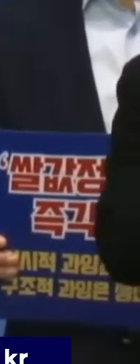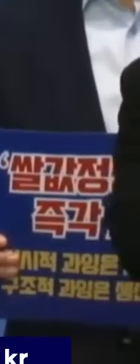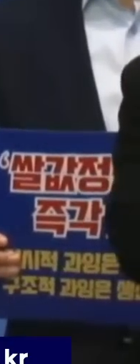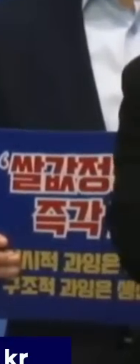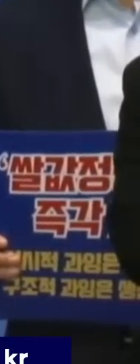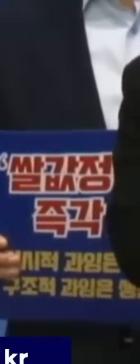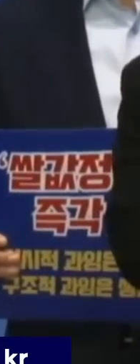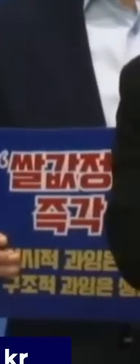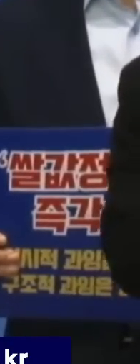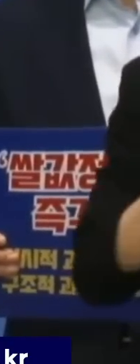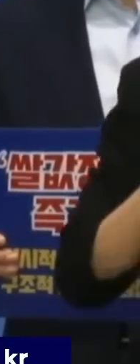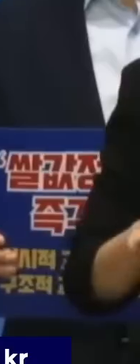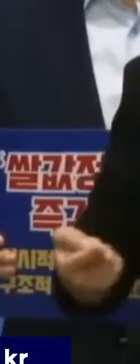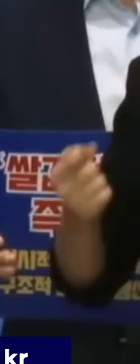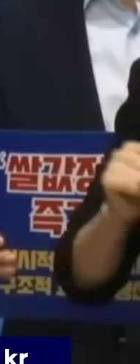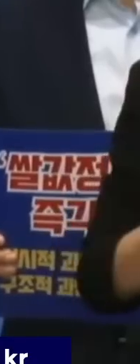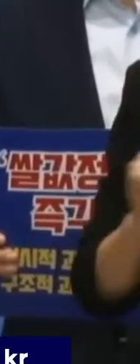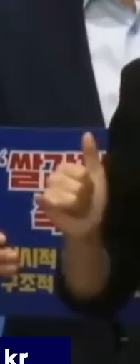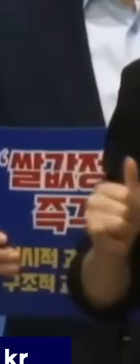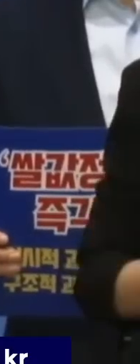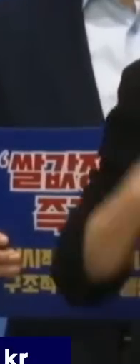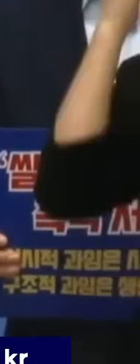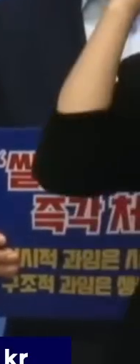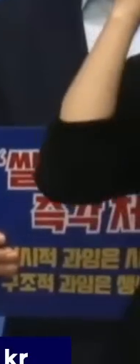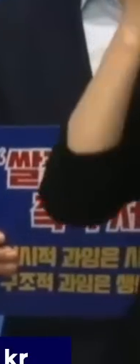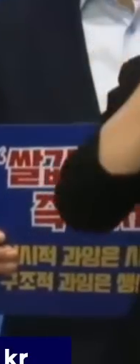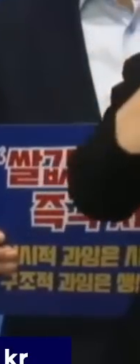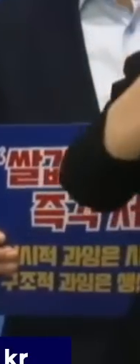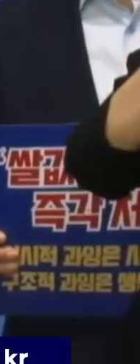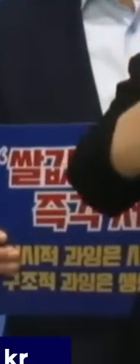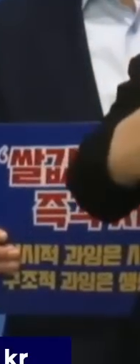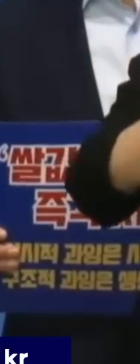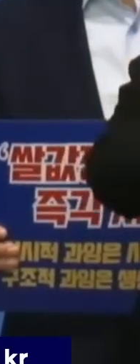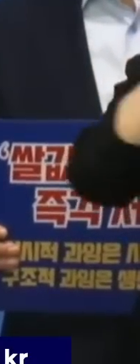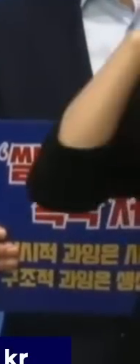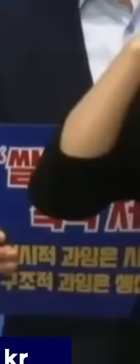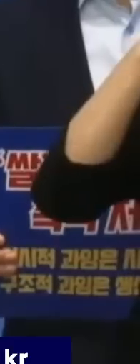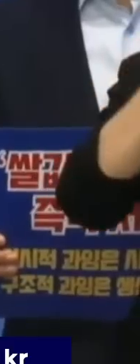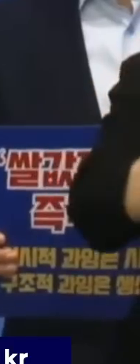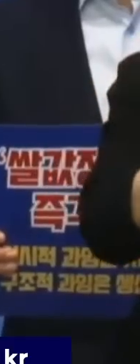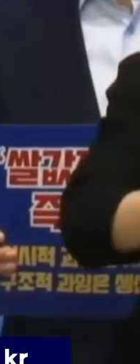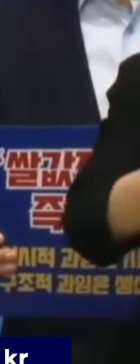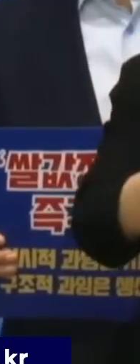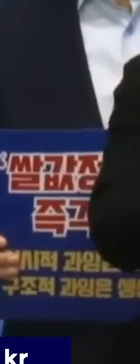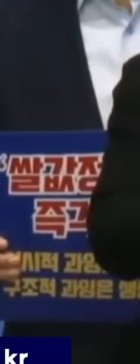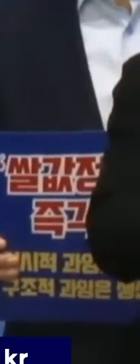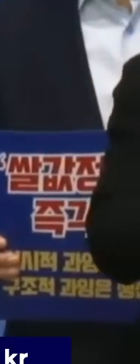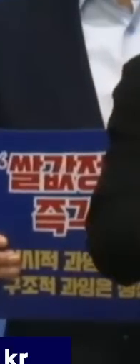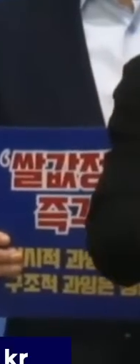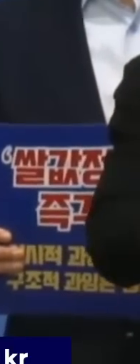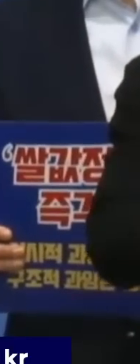하신 의원님들이 우리 쌀값 정상화를 위한 그런 노력을 더 가일층 한 단계